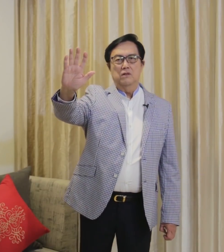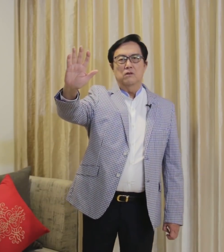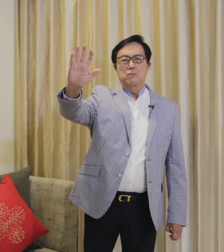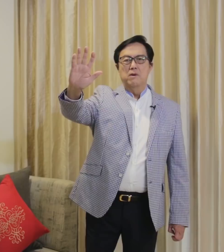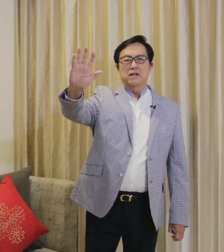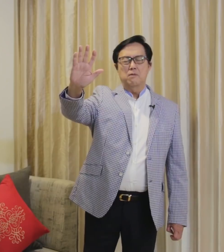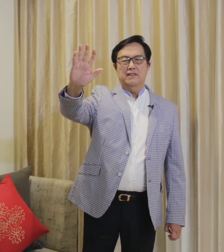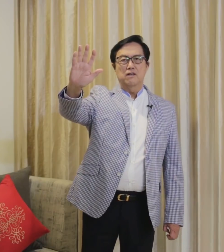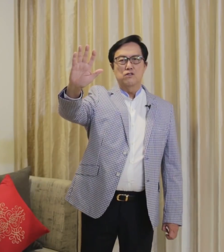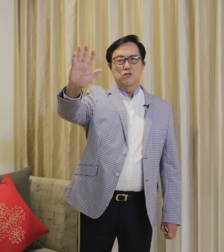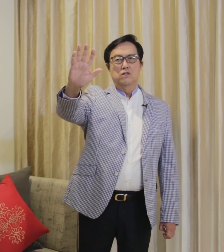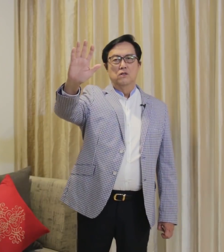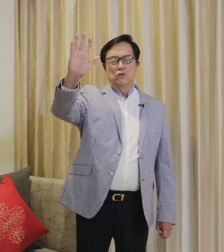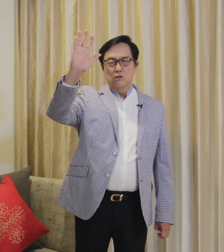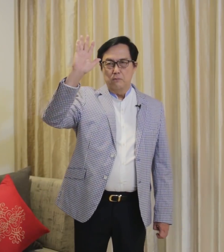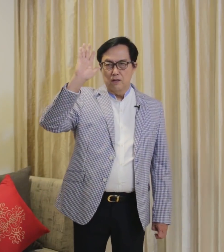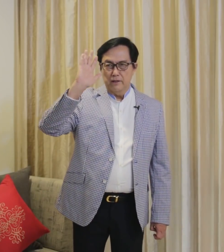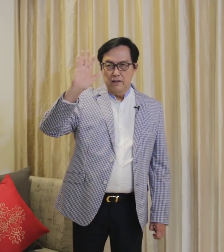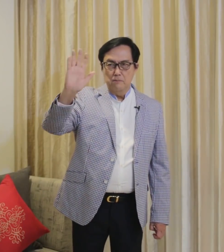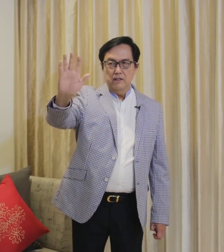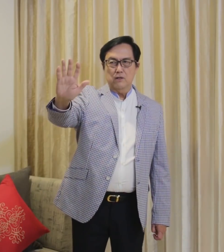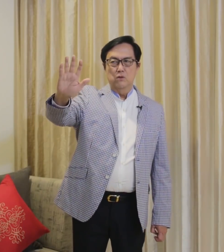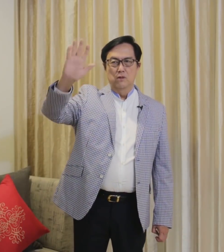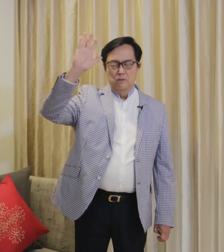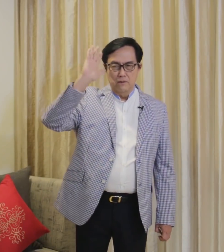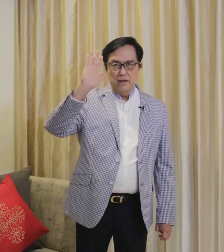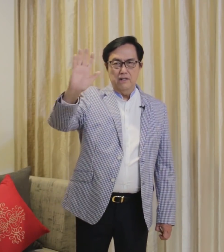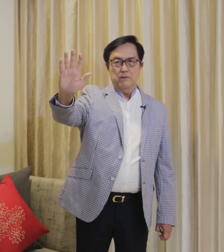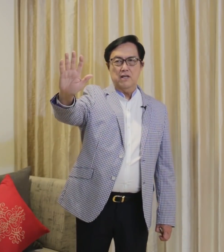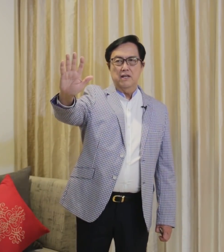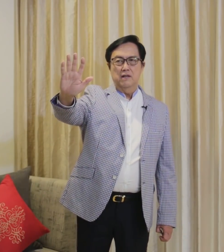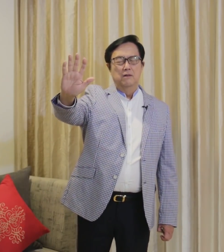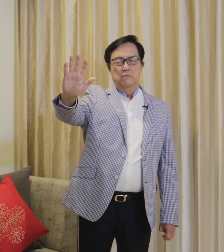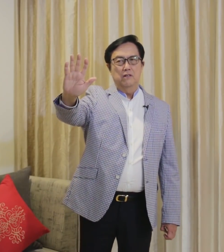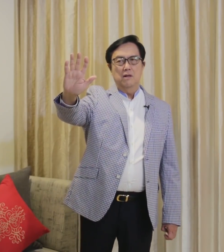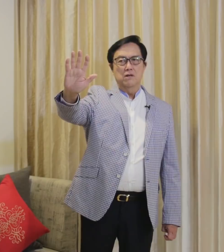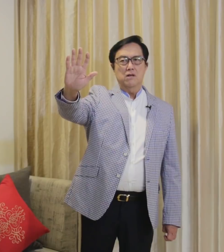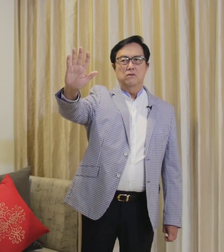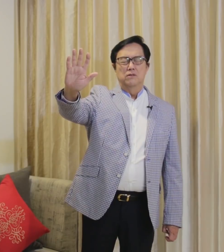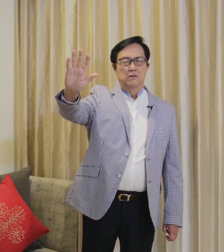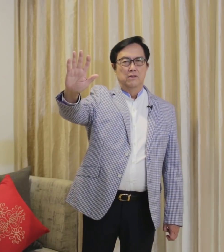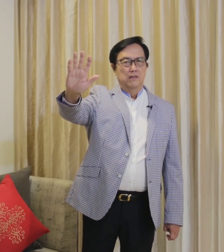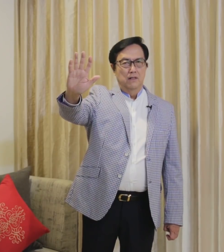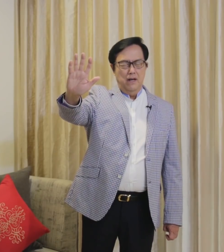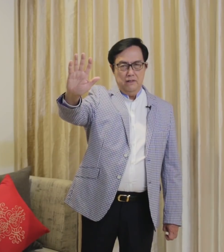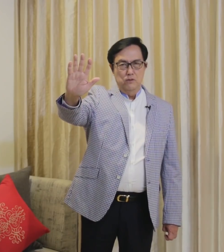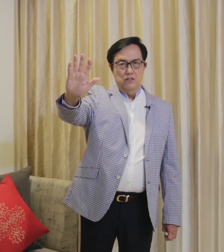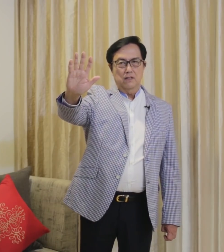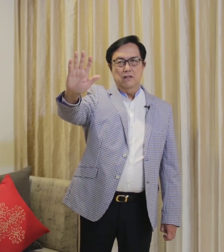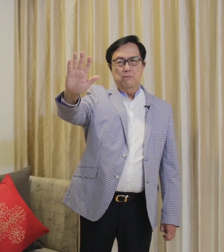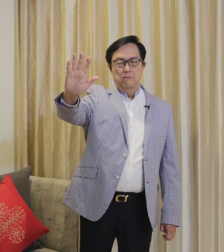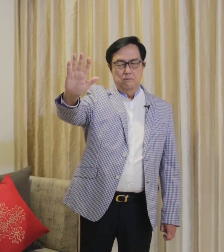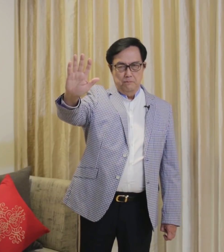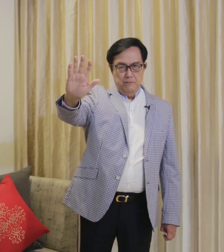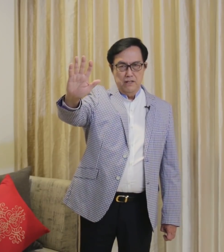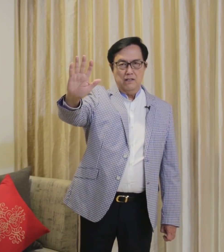galau, roh kebimbangan kami patahkan Yesus, untuk memberikan mereka iman yang teguh, yakin dan percaya bahwa dalam Engkau ada mujizat,